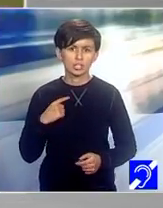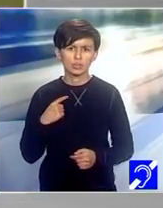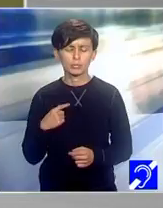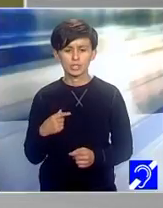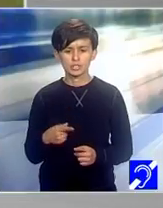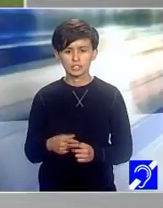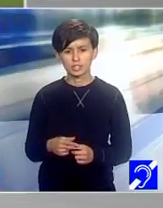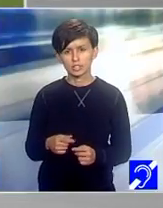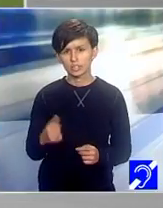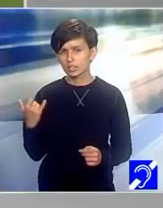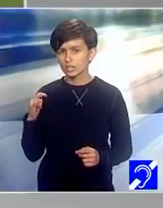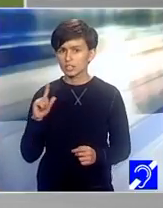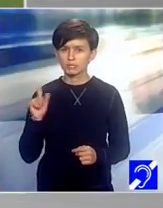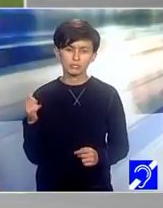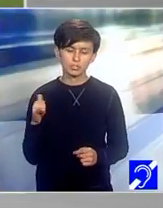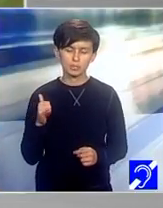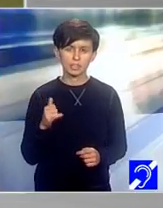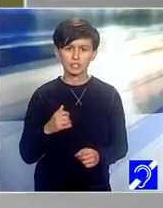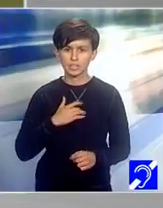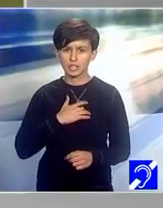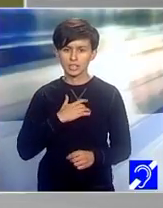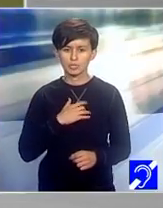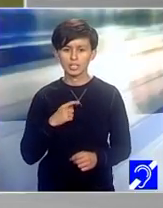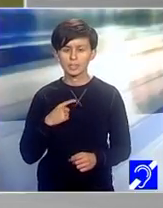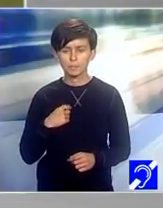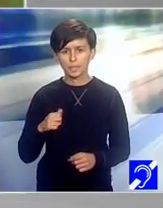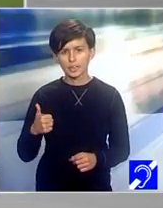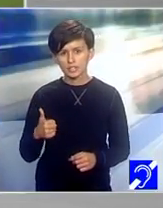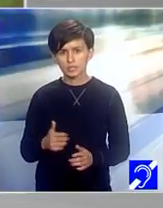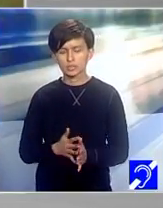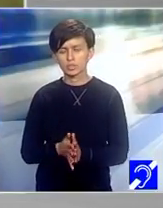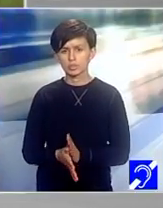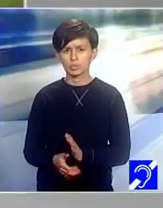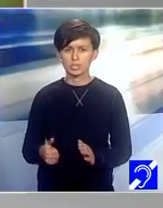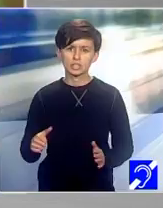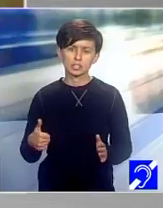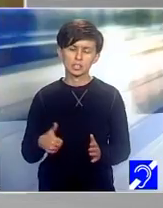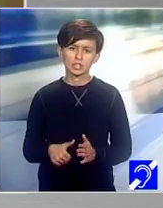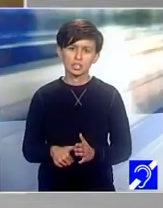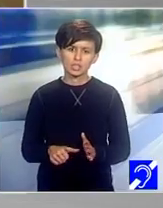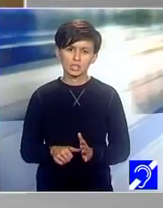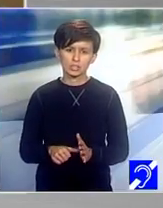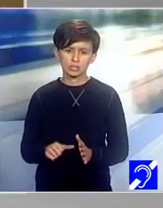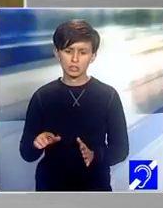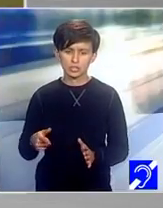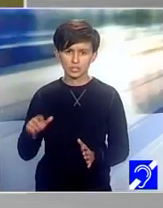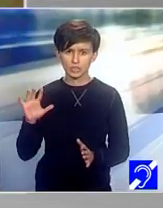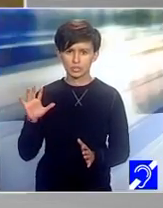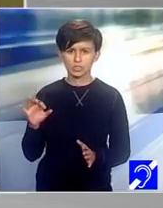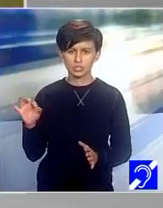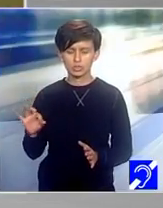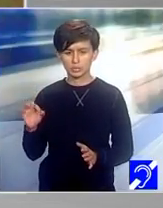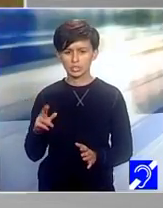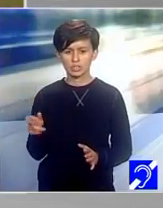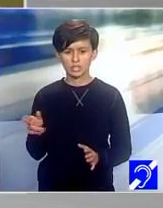vin animale. Ideal. Avem realizabil. Unul deja implementat, costă 10,5 milioane de euro. Avem 700 de puncte gospodărești care vrem să le